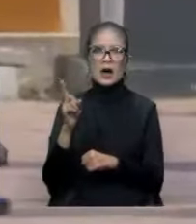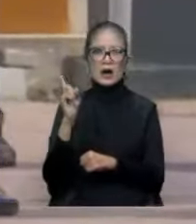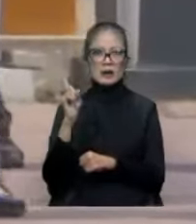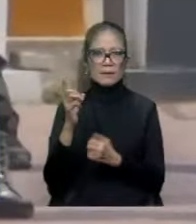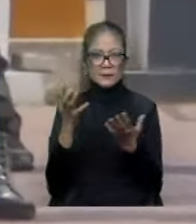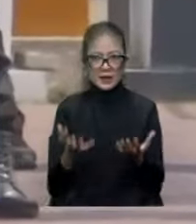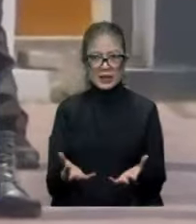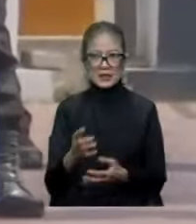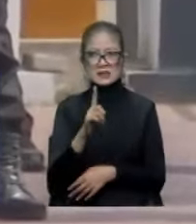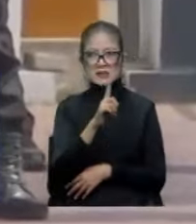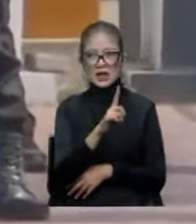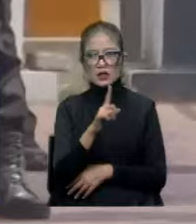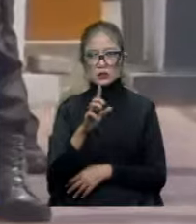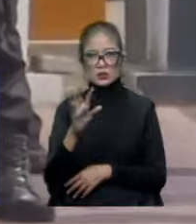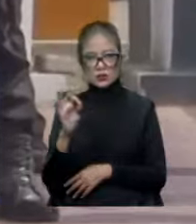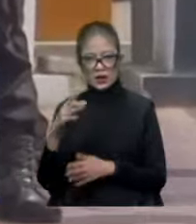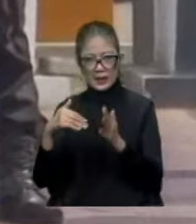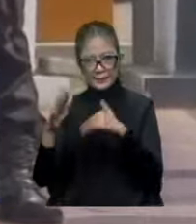kg.